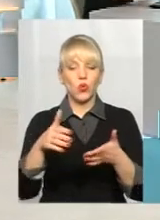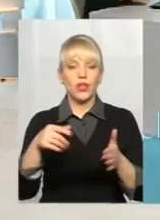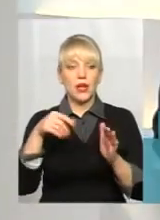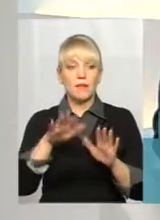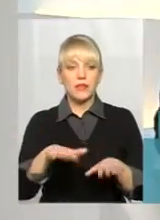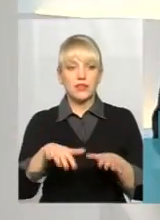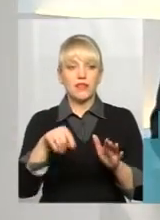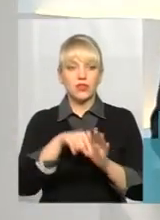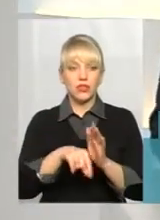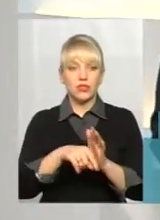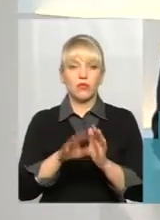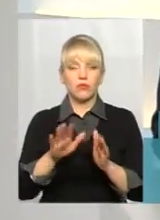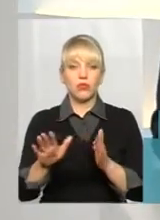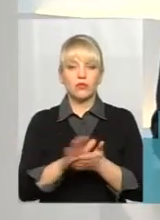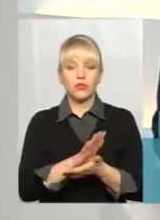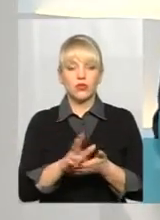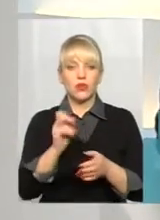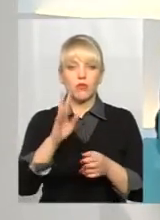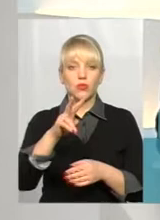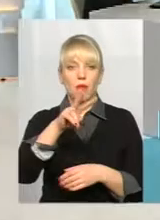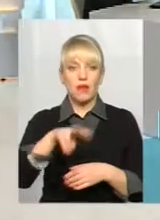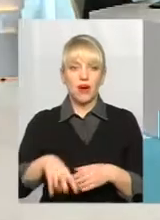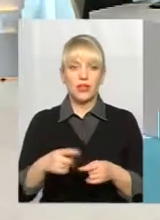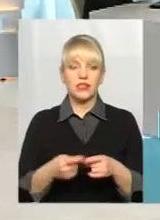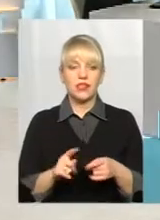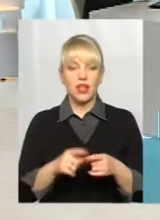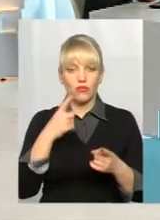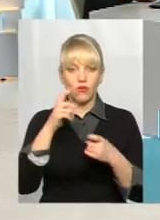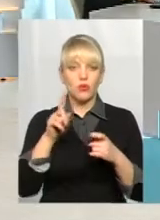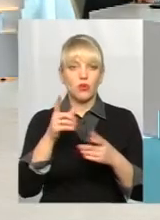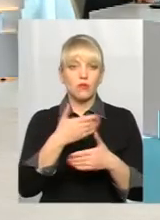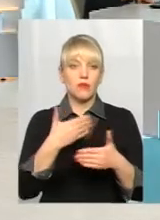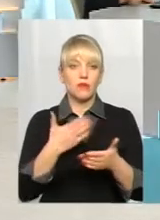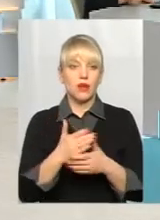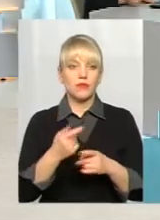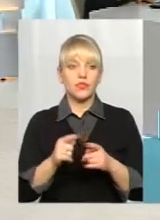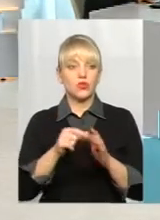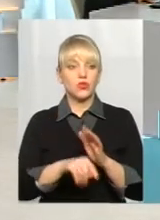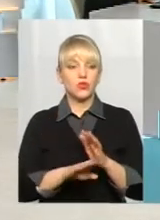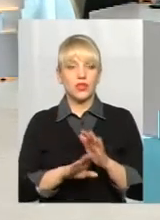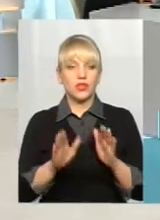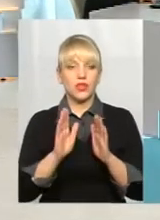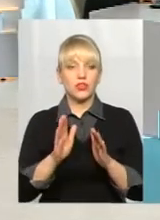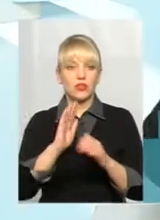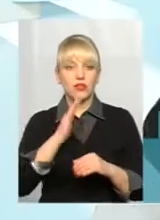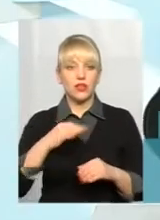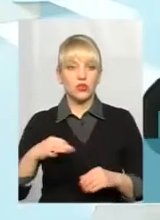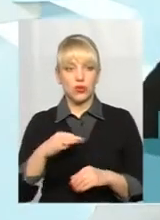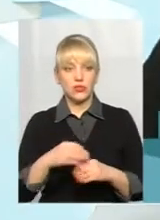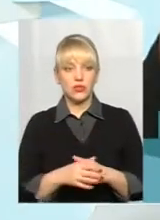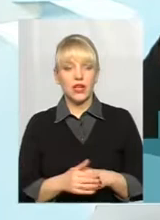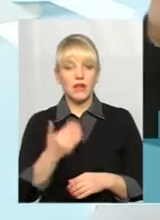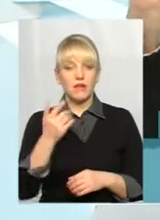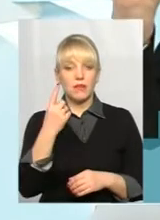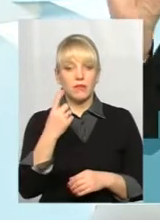вони будуть йти паралельно. Але це поки що та інформація, що ми маємо. Це стосується не лише нашої області. Давайте ви перший пункт